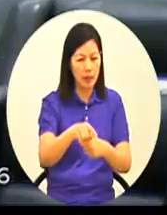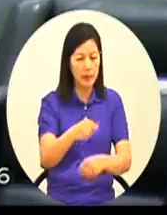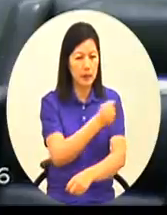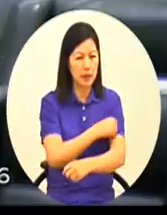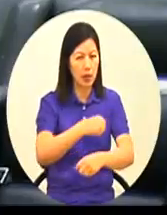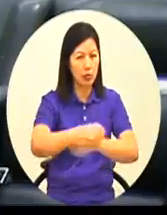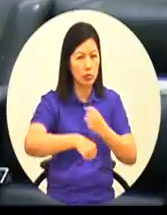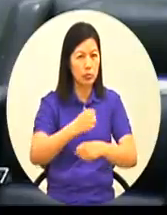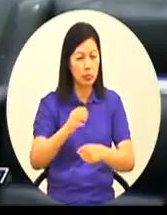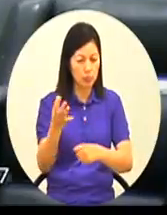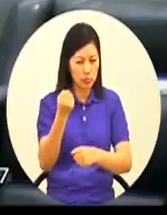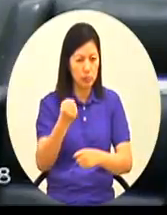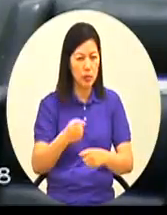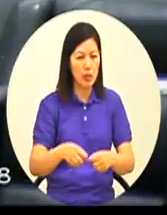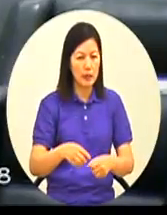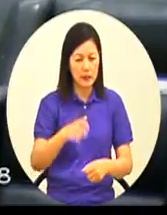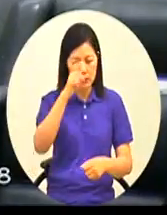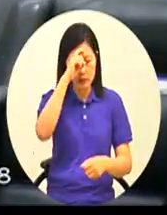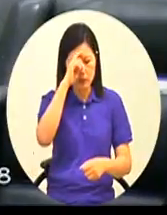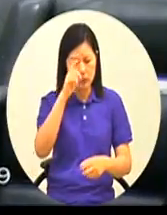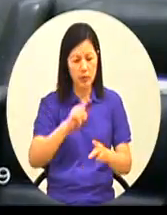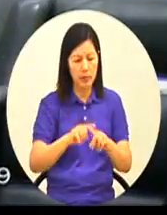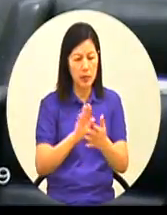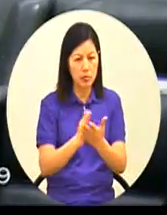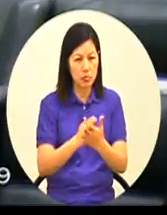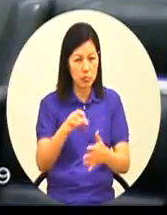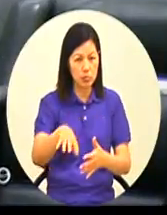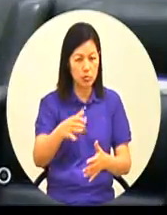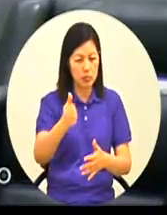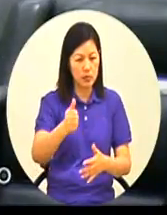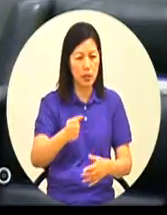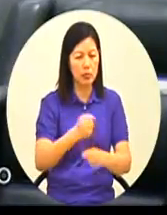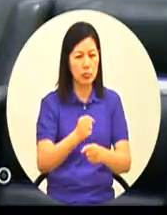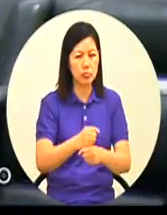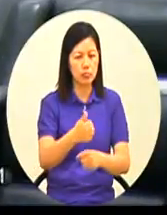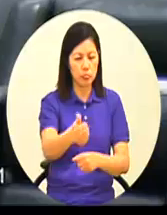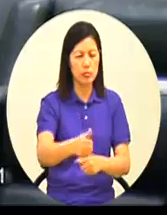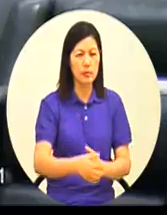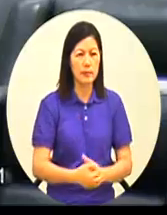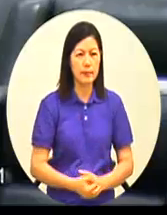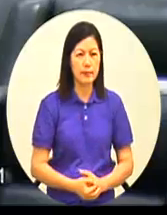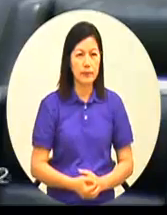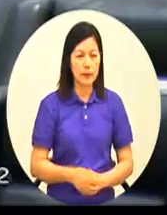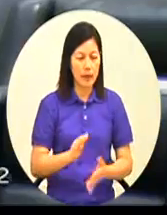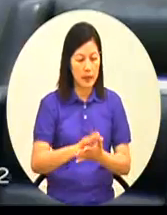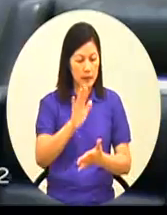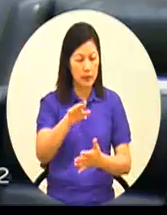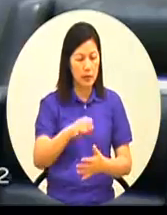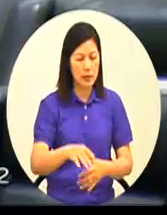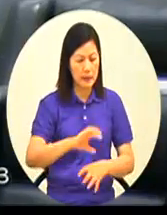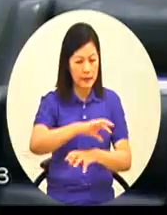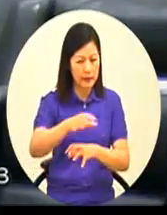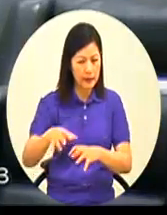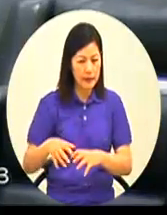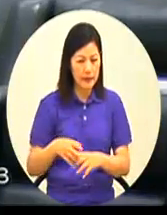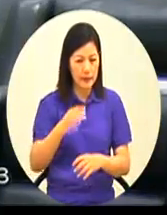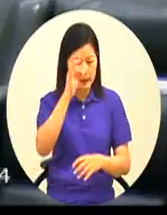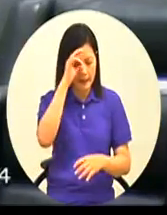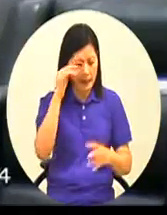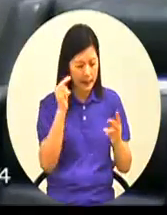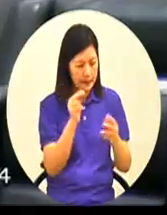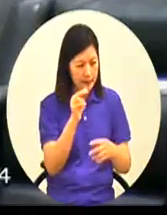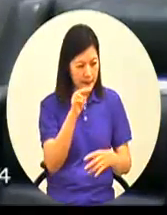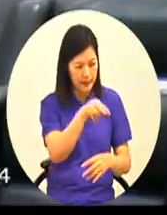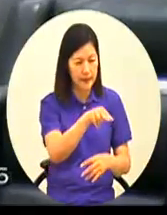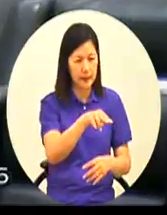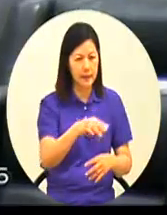这一点哦，我很期待我们的秘书处长可以有所作为。那第四个问题就是有关这个世界看见高雄，然后有很多的姐妹